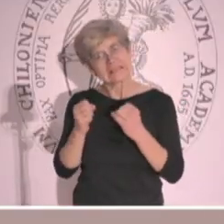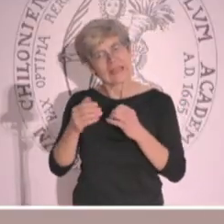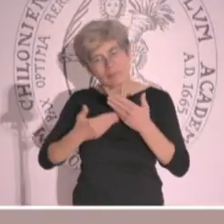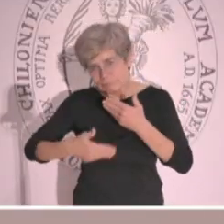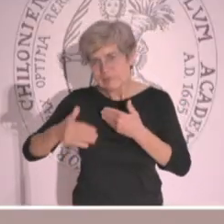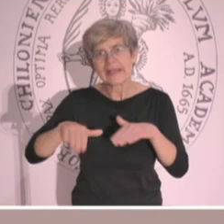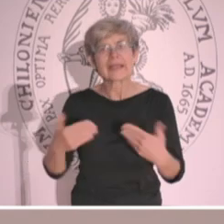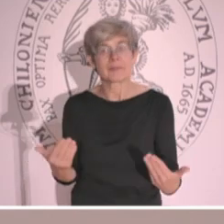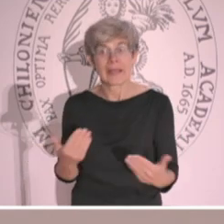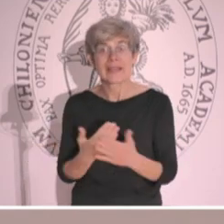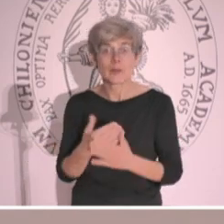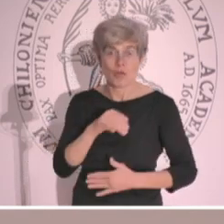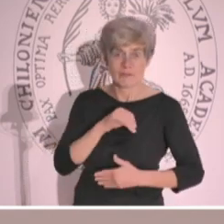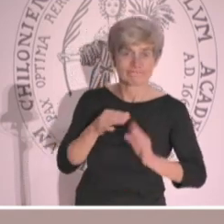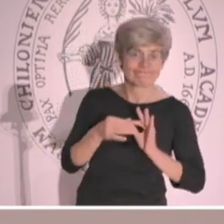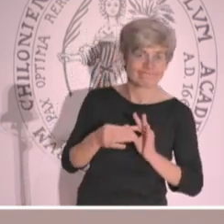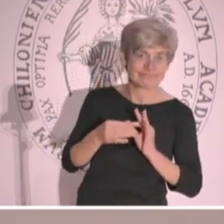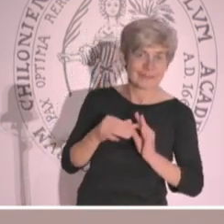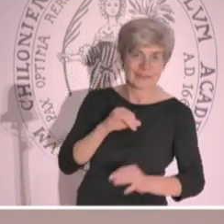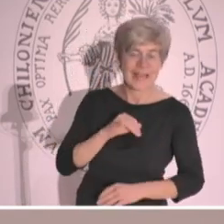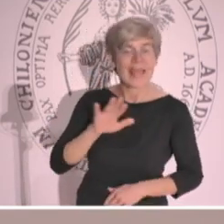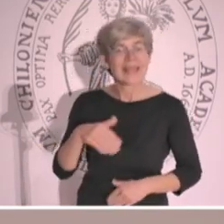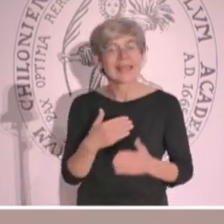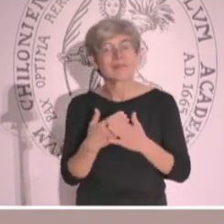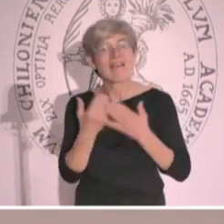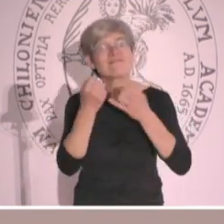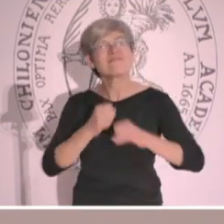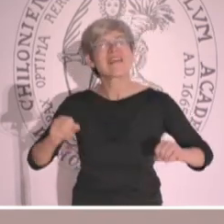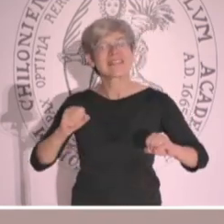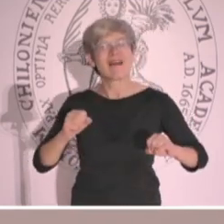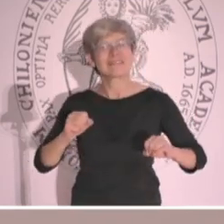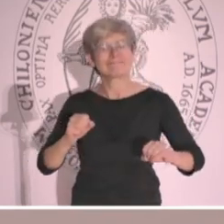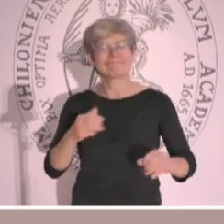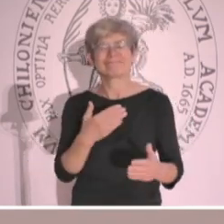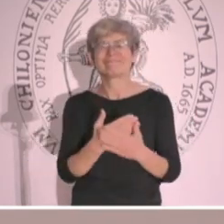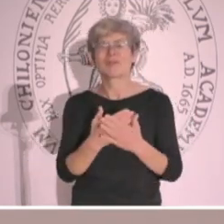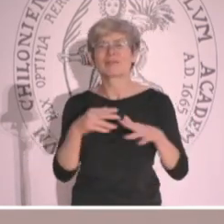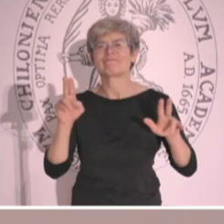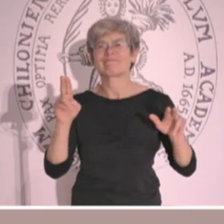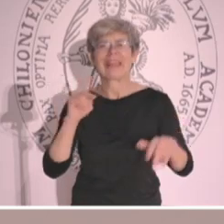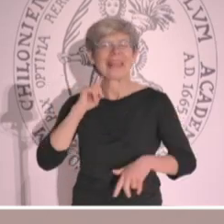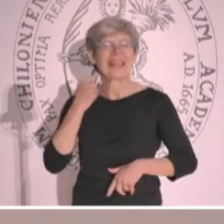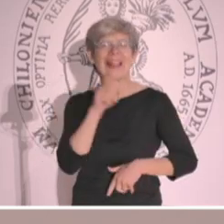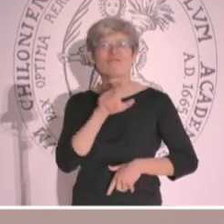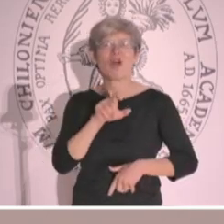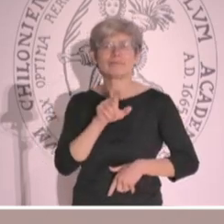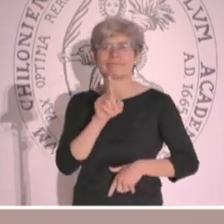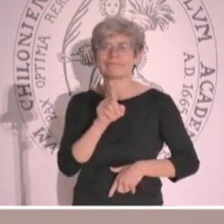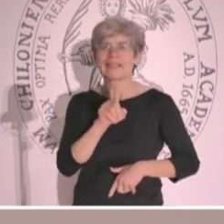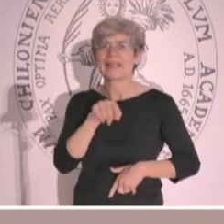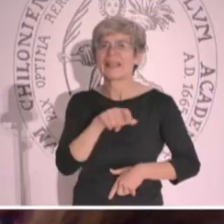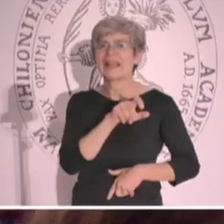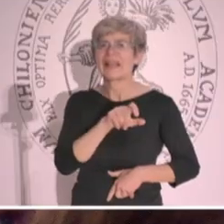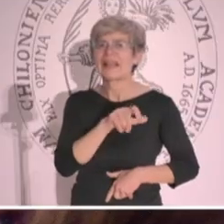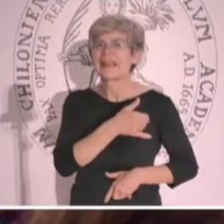interessant. Wir haben tolle Festivals. Die Kieler Woche, die kennen Sie natürlich alle, die dann im nächsten Jahr dreimal aufs